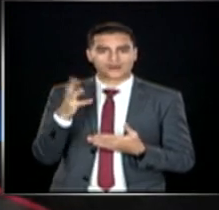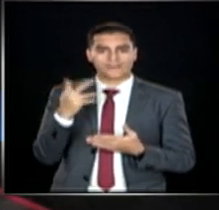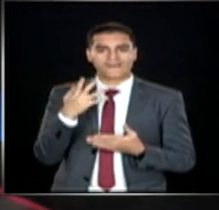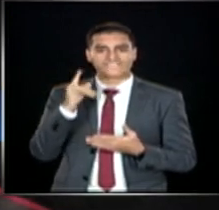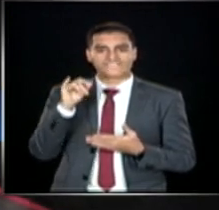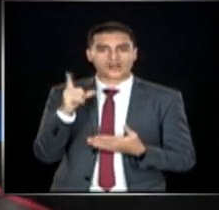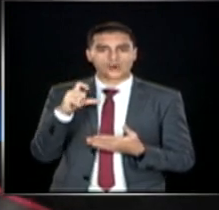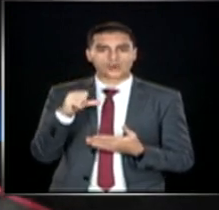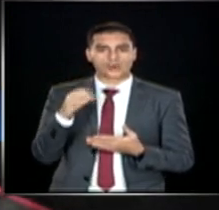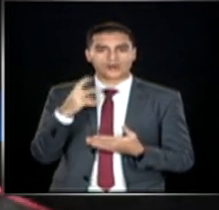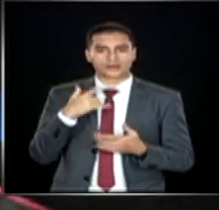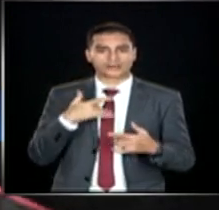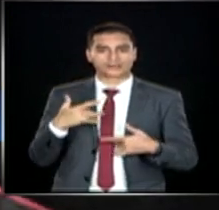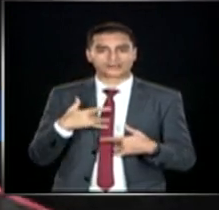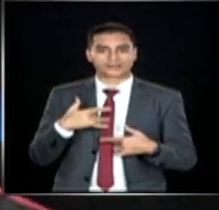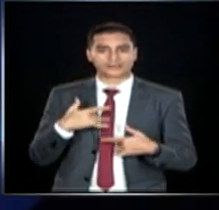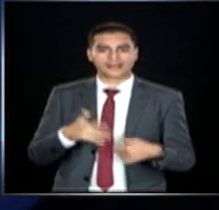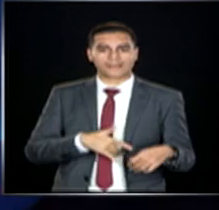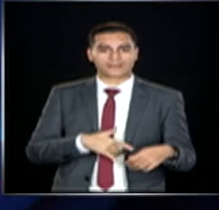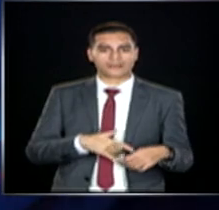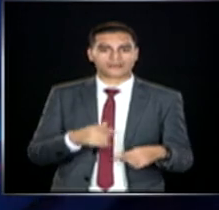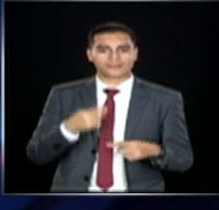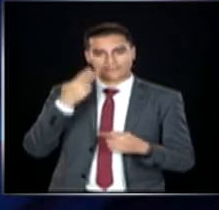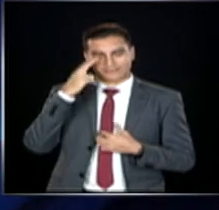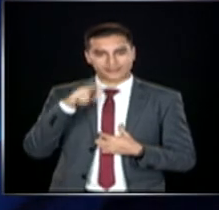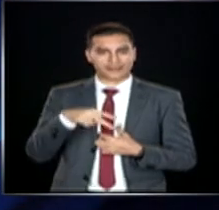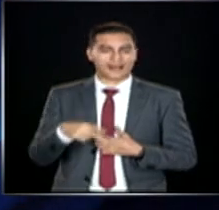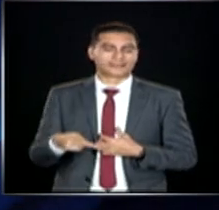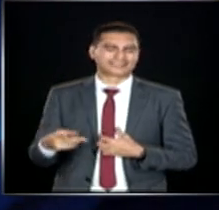مرض يصيب أحد أعضاء جسم الإنسان. كبت. غلط. من هو اللاعب؟